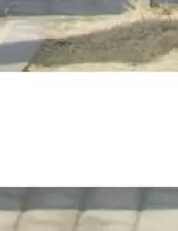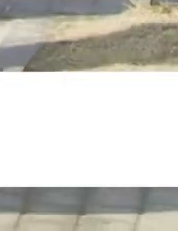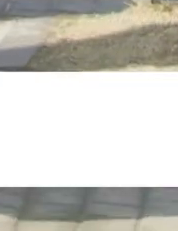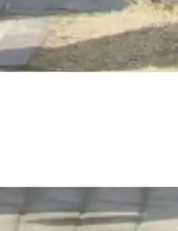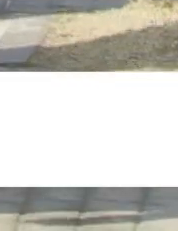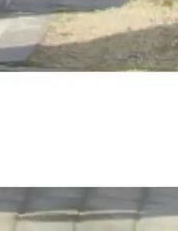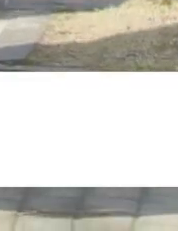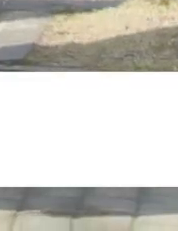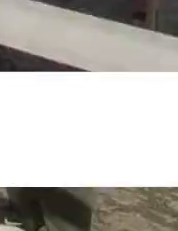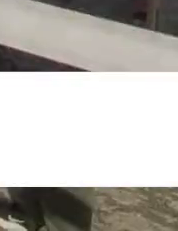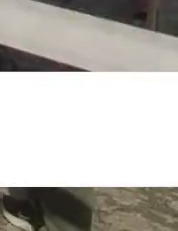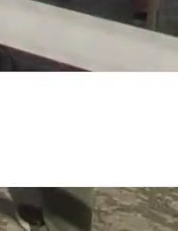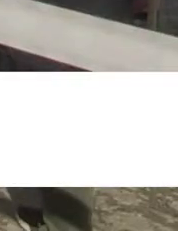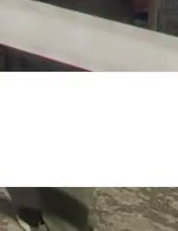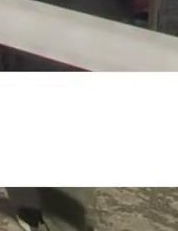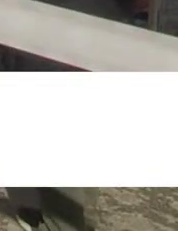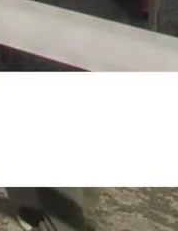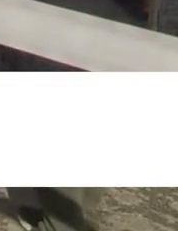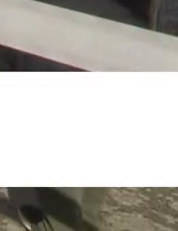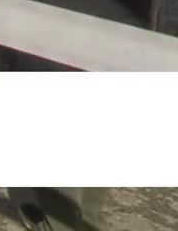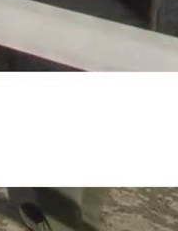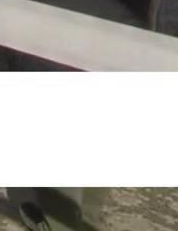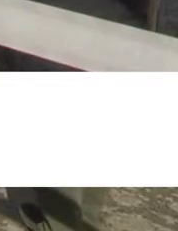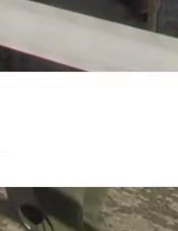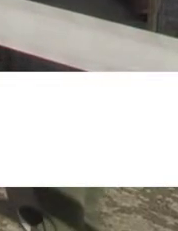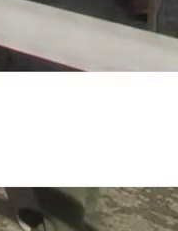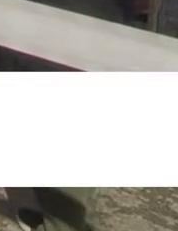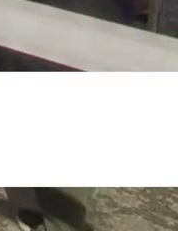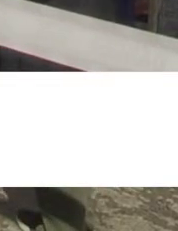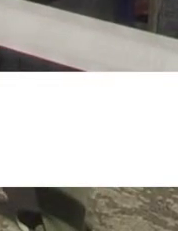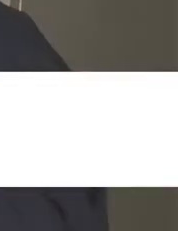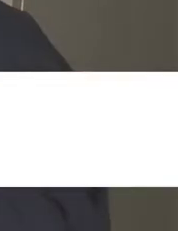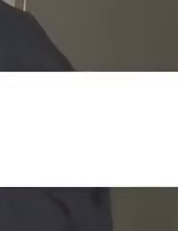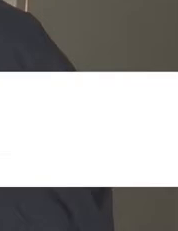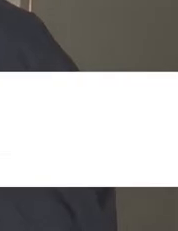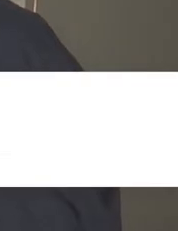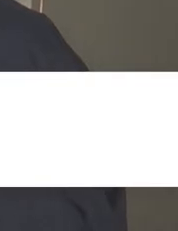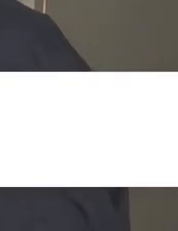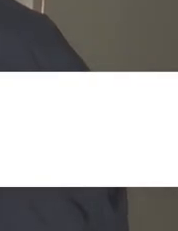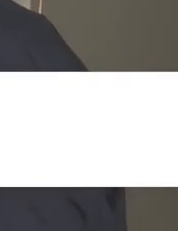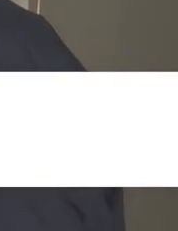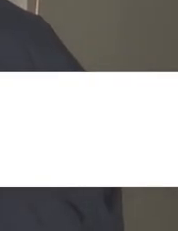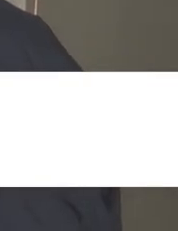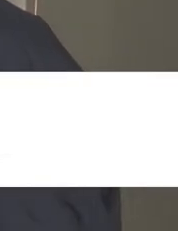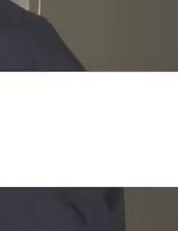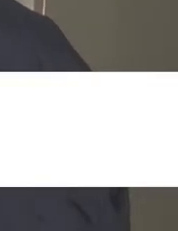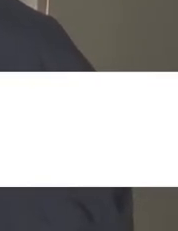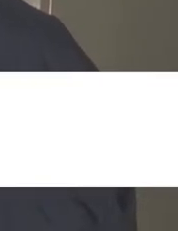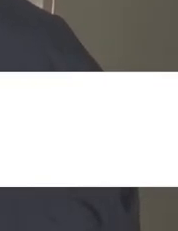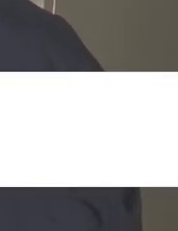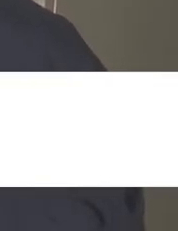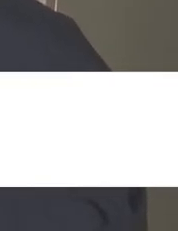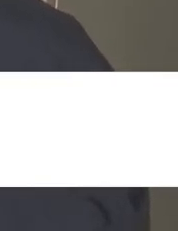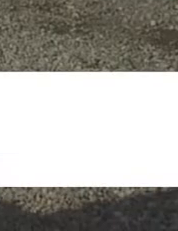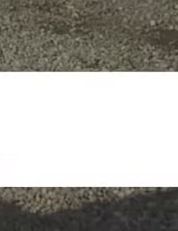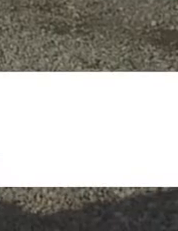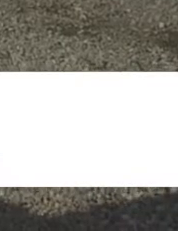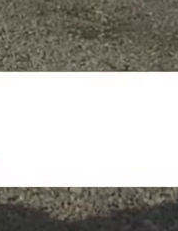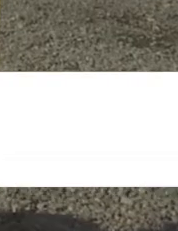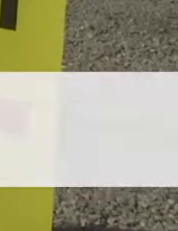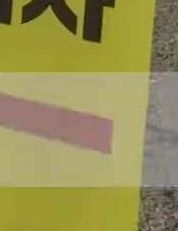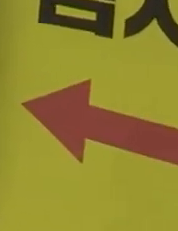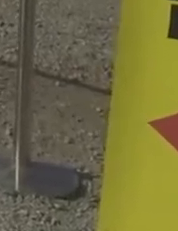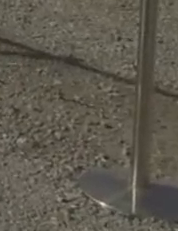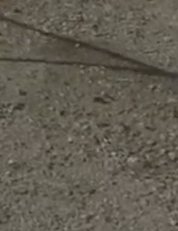최근 오미크론 변이 확산에 따른 의료 대응체계 전환에 따라 앞으로는 고위험군이나 고령자만 곧바로 선별진료소 PCR 검사를 받을